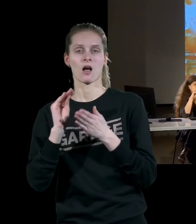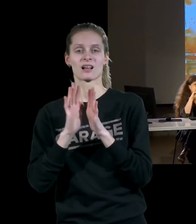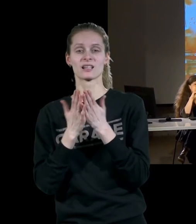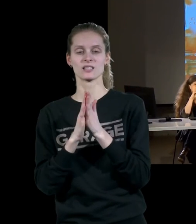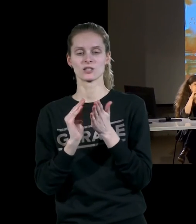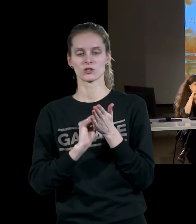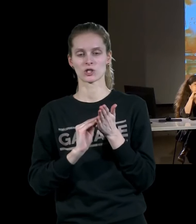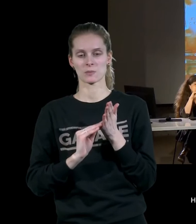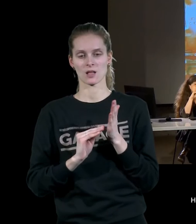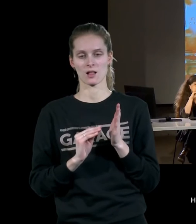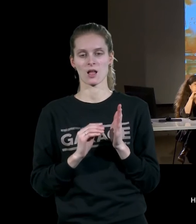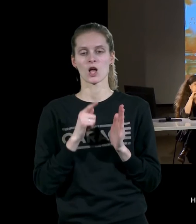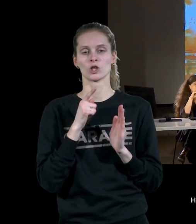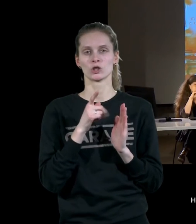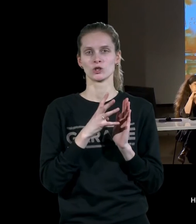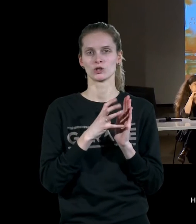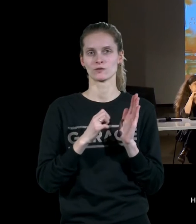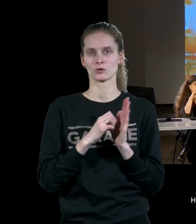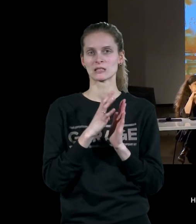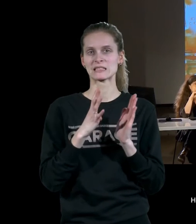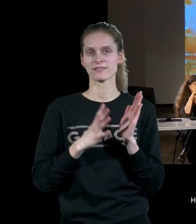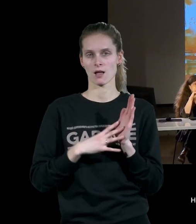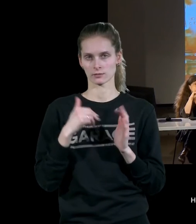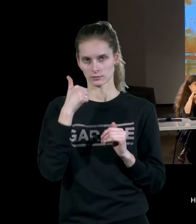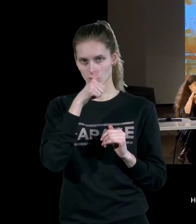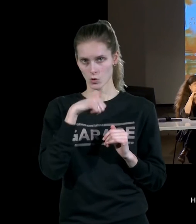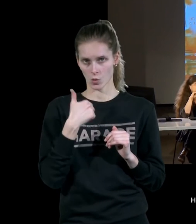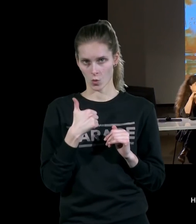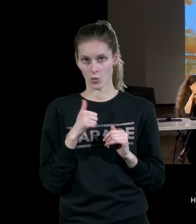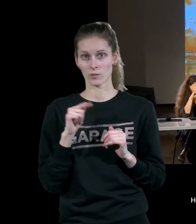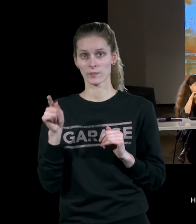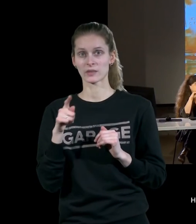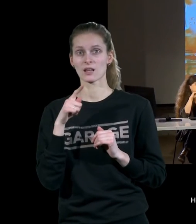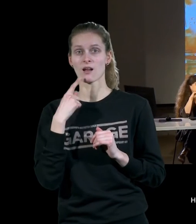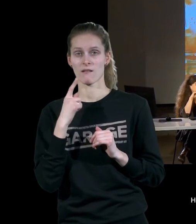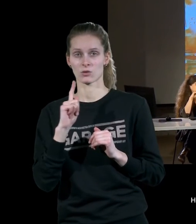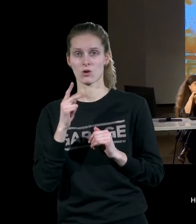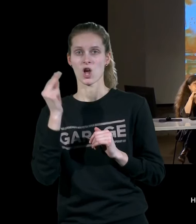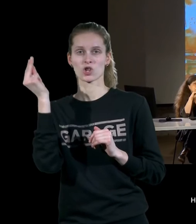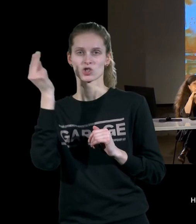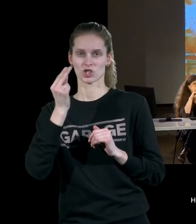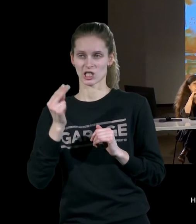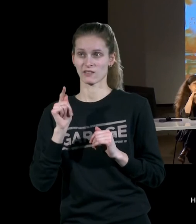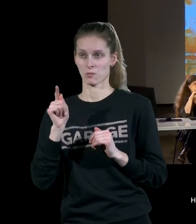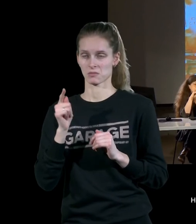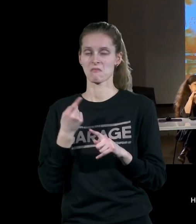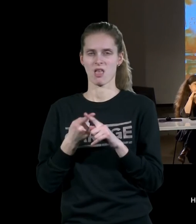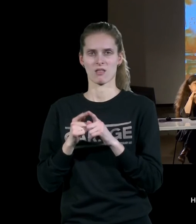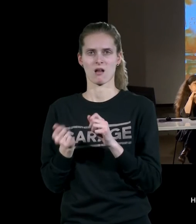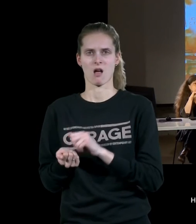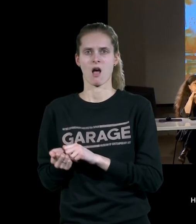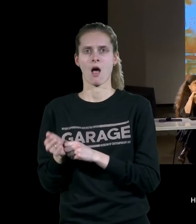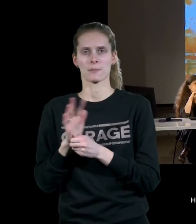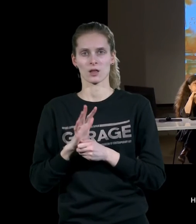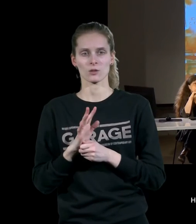ошибаюсь, что пока что даже живопись может стать абстрактной, но все равно цвет так или иначе должен,